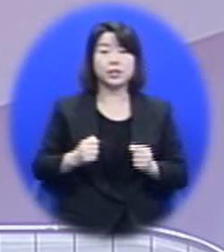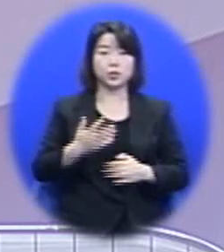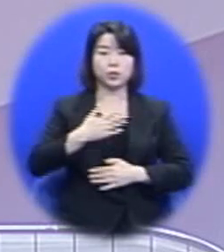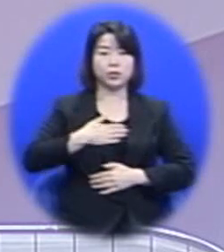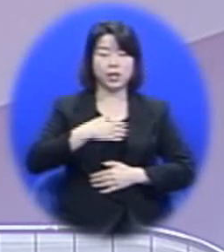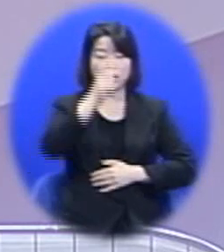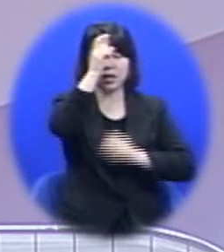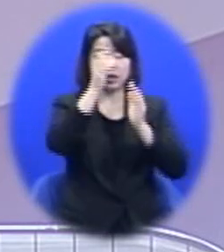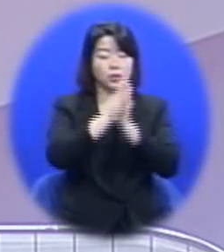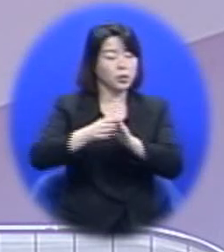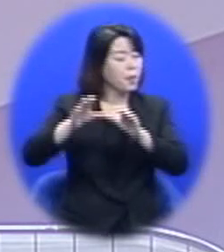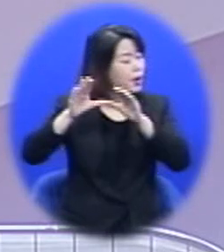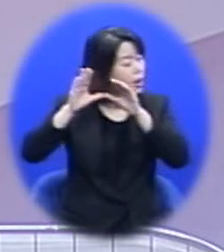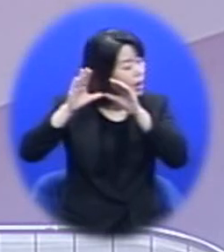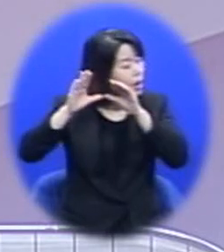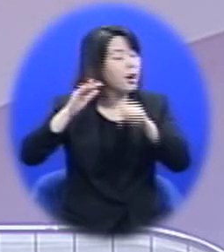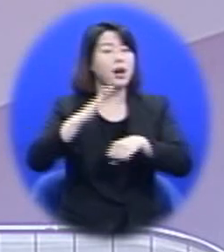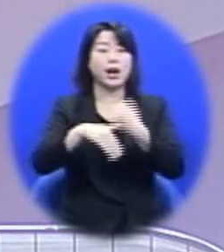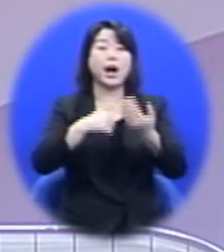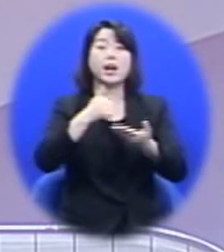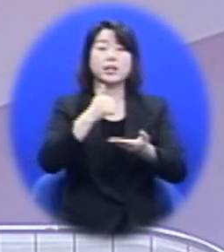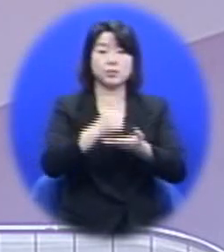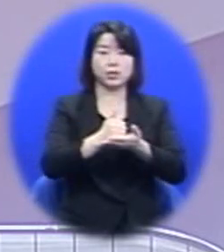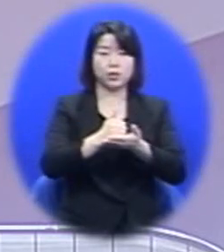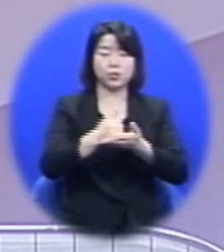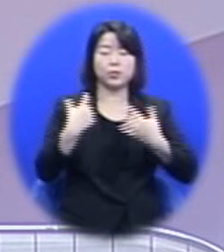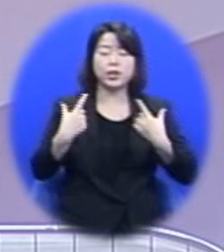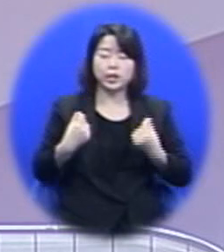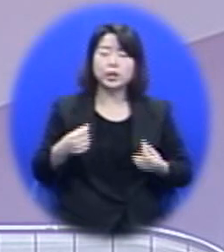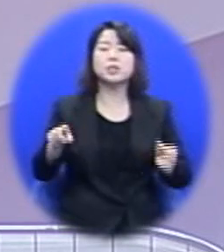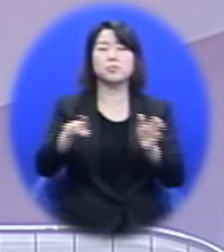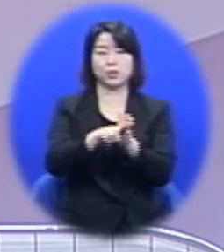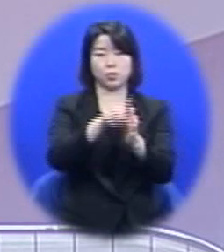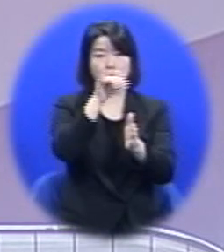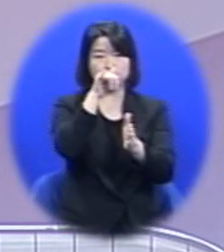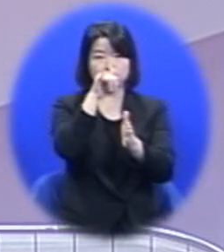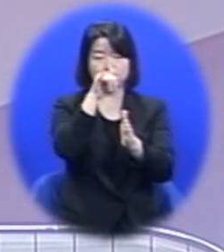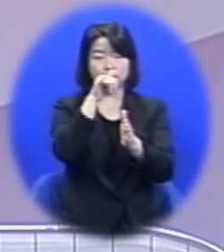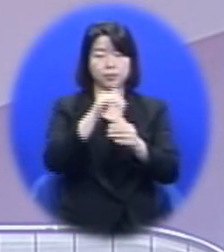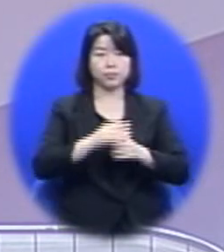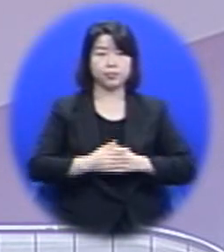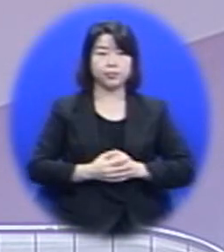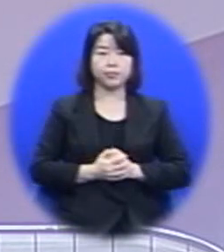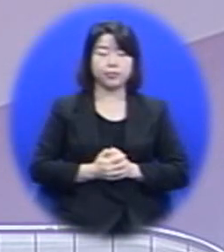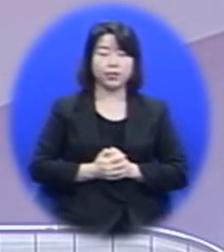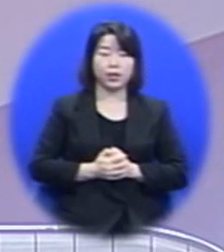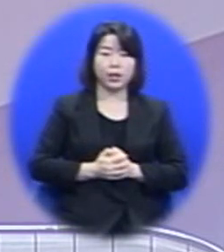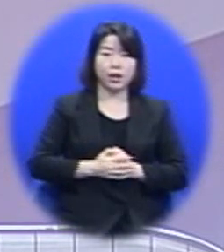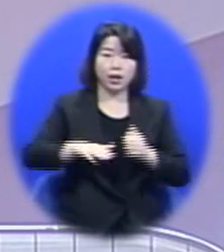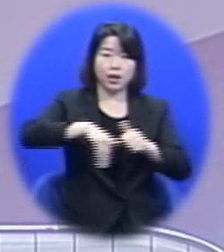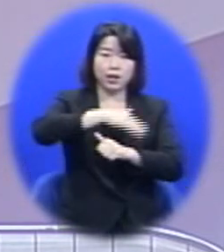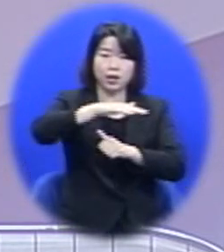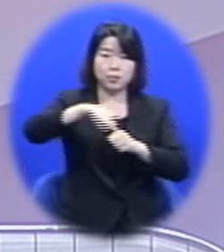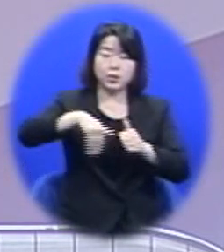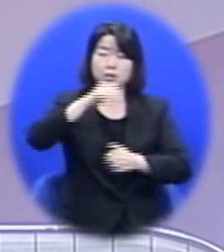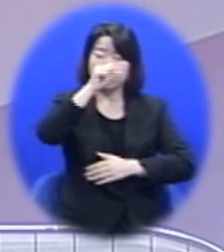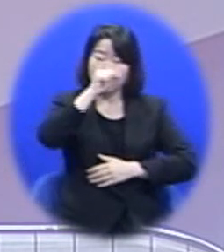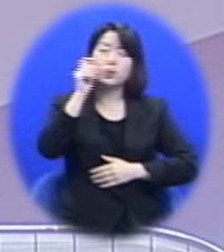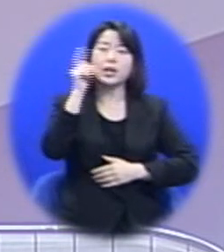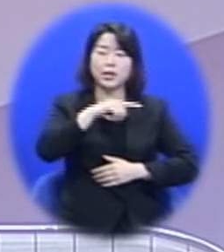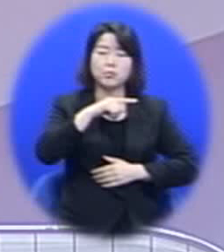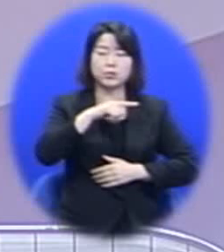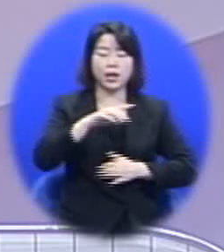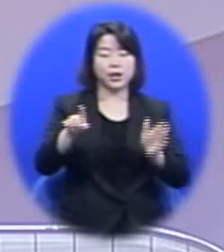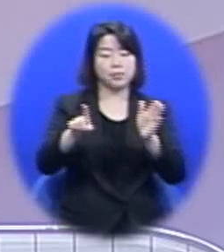귀를 기울여 들으시는 하나님이라고 그는 여전히 믿었다는 겁니다. 형편이 좋으나 어려우나